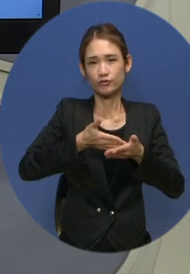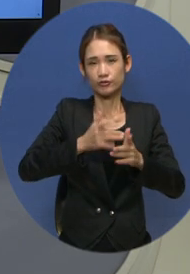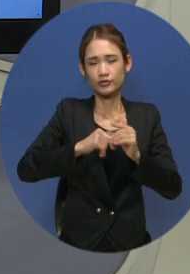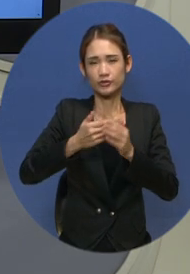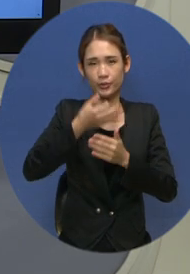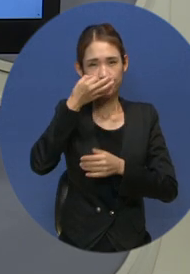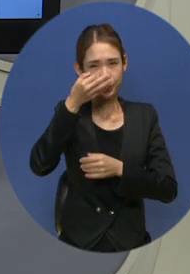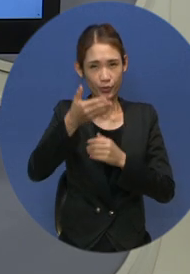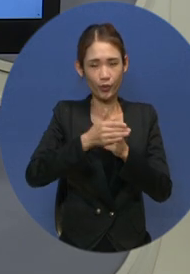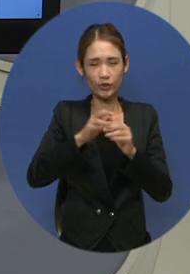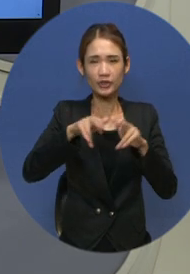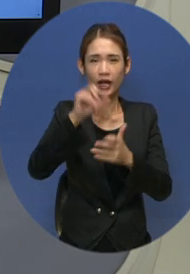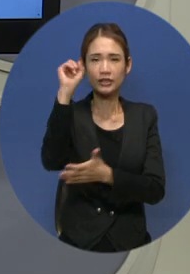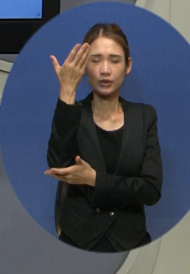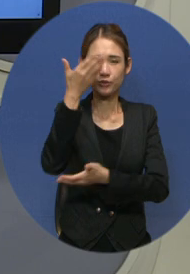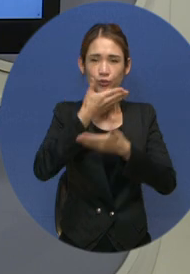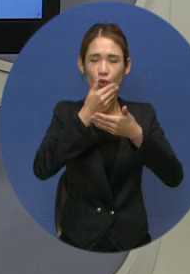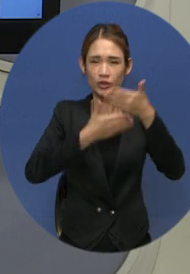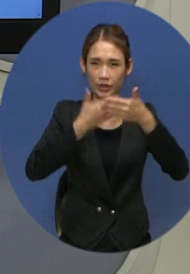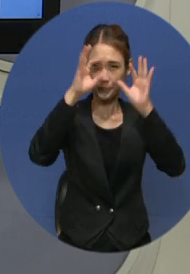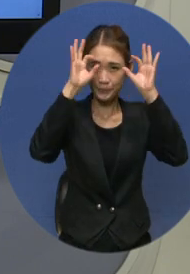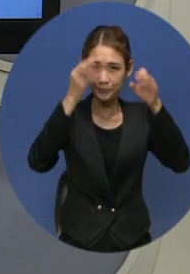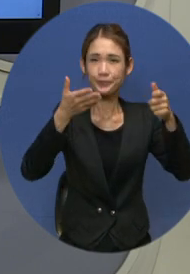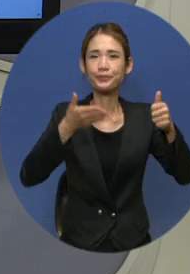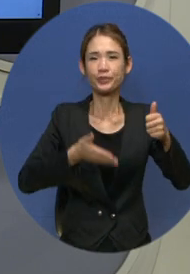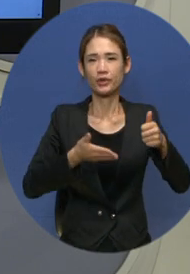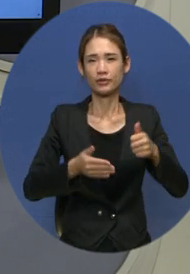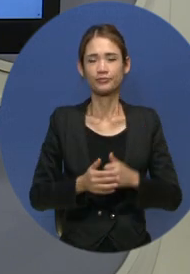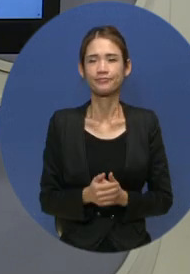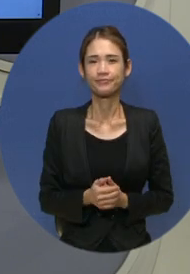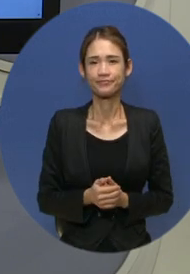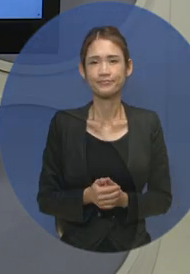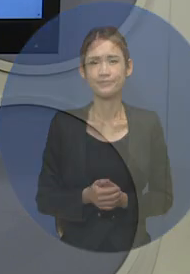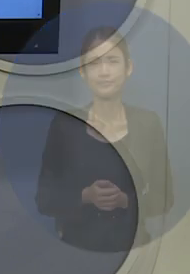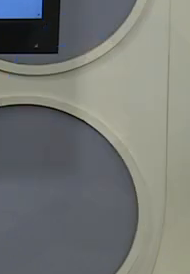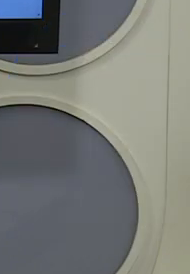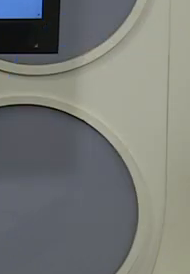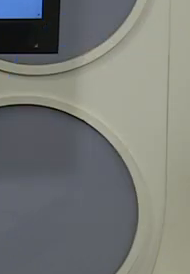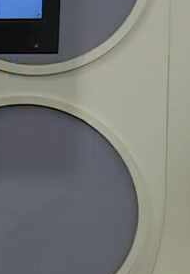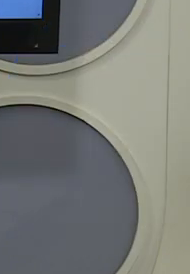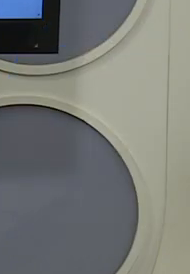홈페이지와 장애인 신문 복지 tv 뉴스를 통해 확인할 수 있습니다